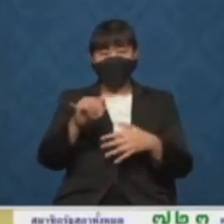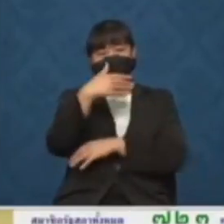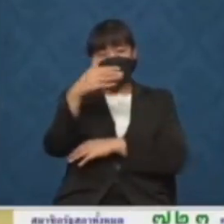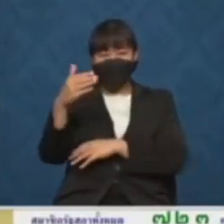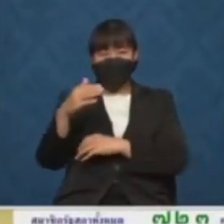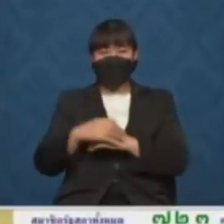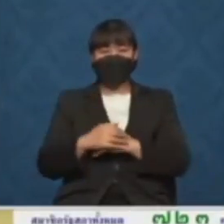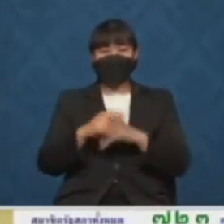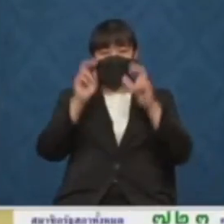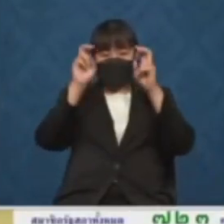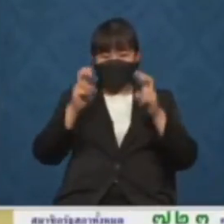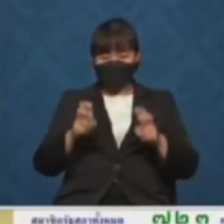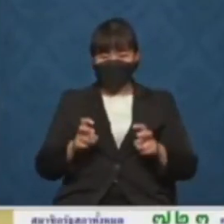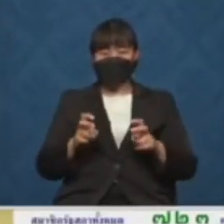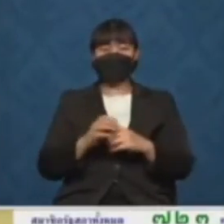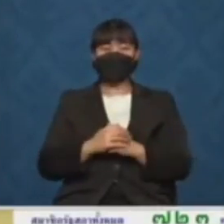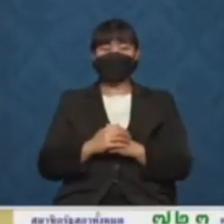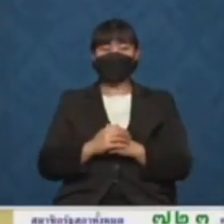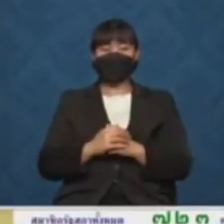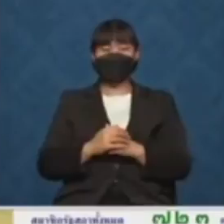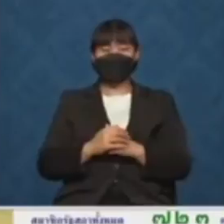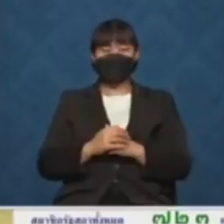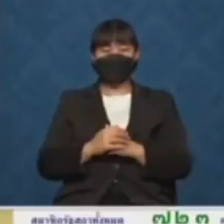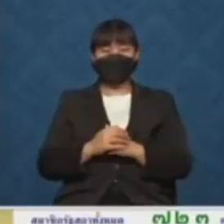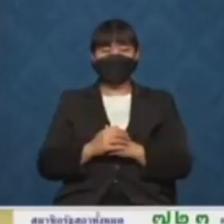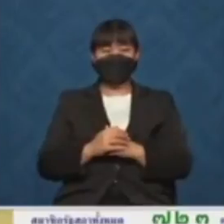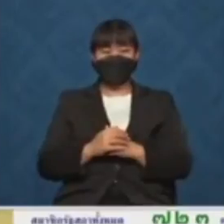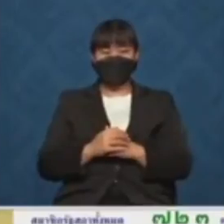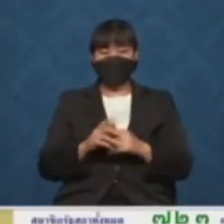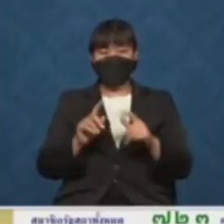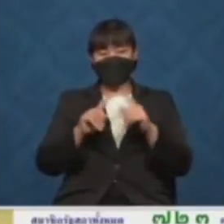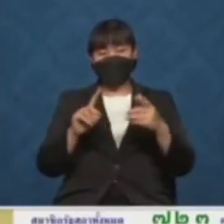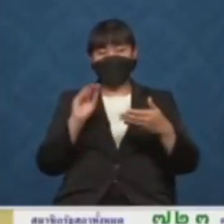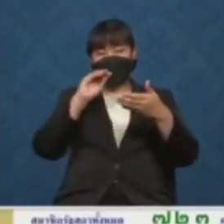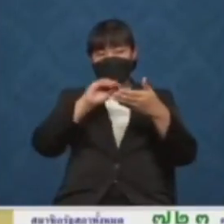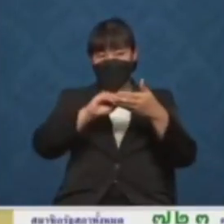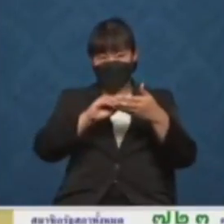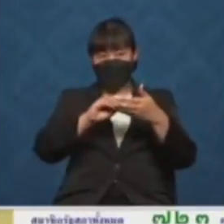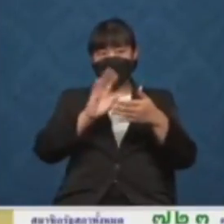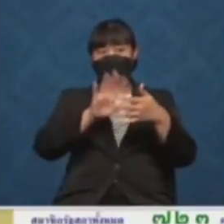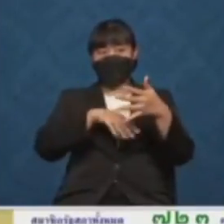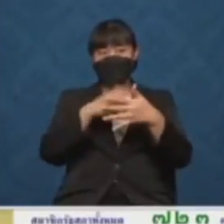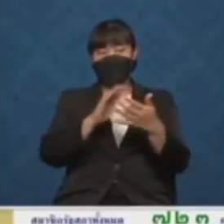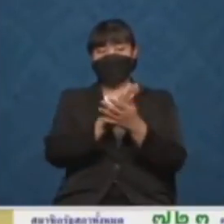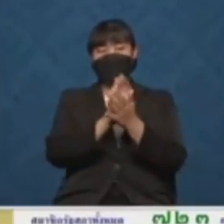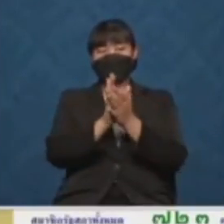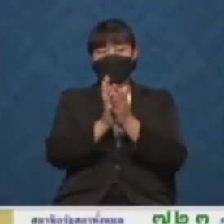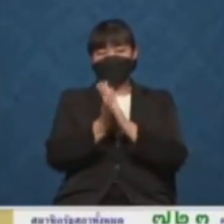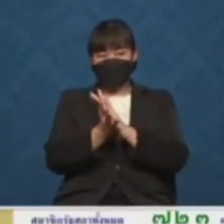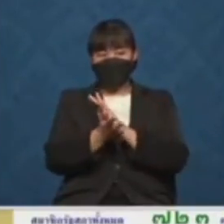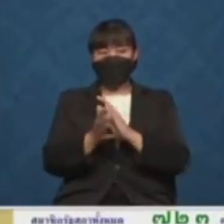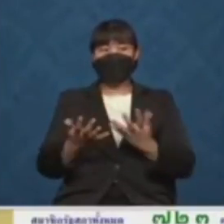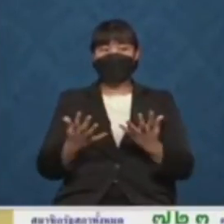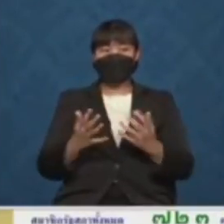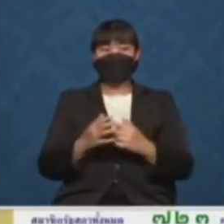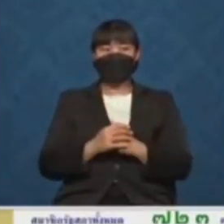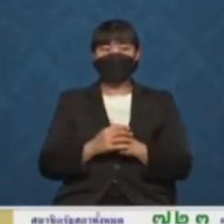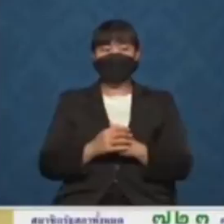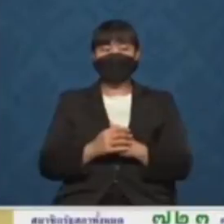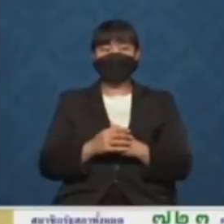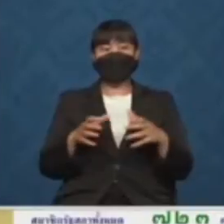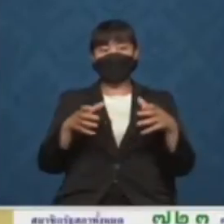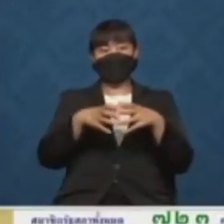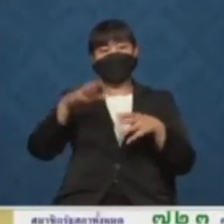ประเด็หอเกินนะครัที่เป็ที่ถกเทียในสัมคมแต่กไมไดถกปนจุไ้ใ oldsแynthนปราษฐรูปนะครัยกตัอย่าง เช่นการปาฐรปกองทัพ